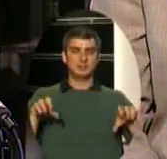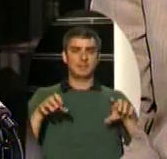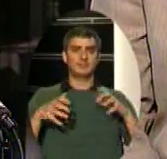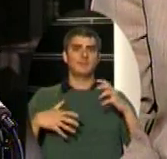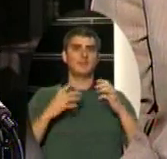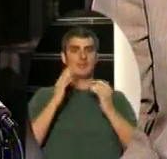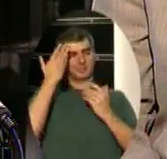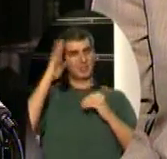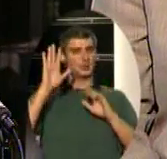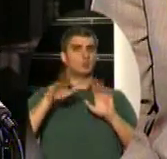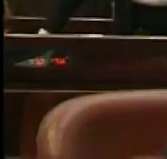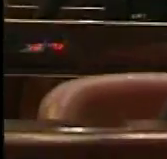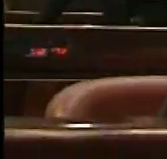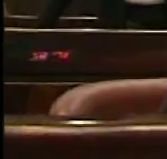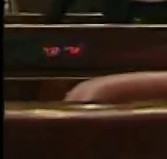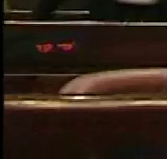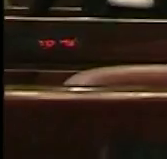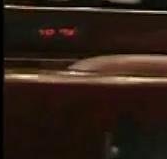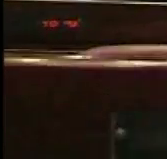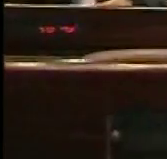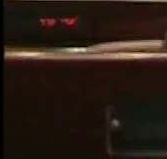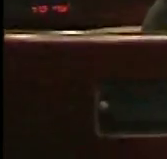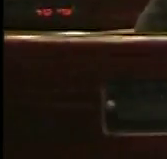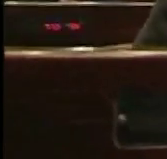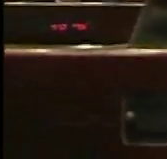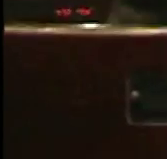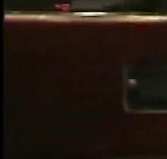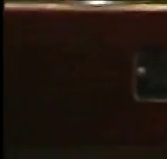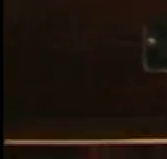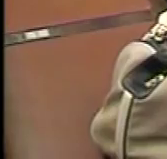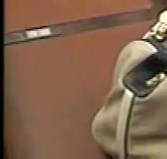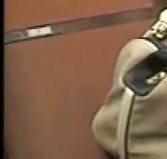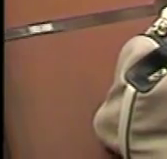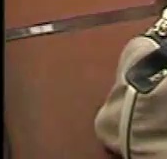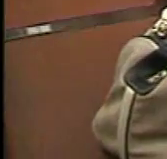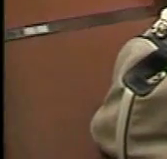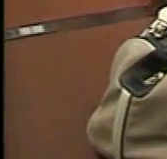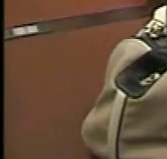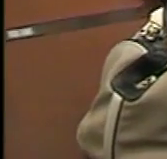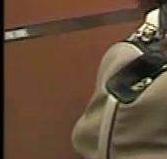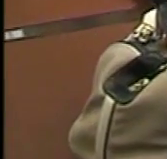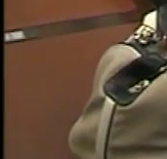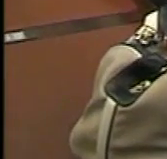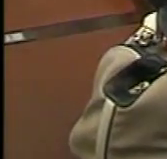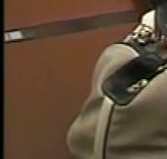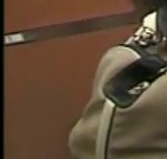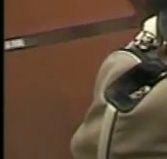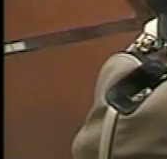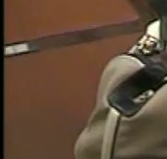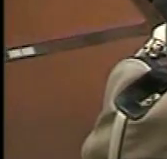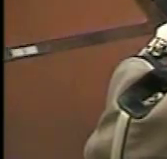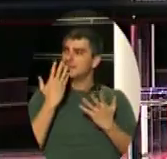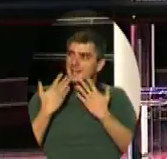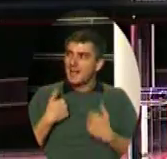שיש, ואני אדבר על זה כמובן. חברי הכנסת עוד לא התרגלו לחשיפה למקומם החדש, חלקם גם לא שוכחים את המקום ממנו